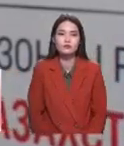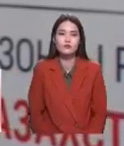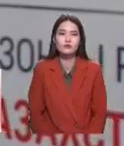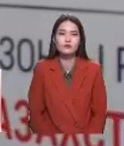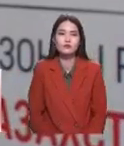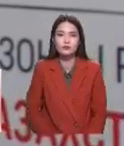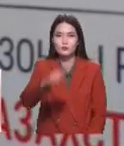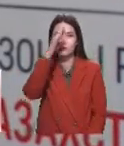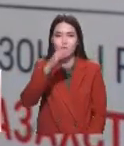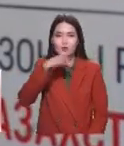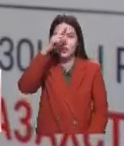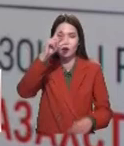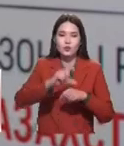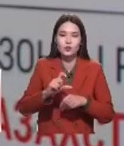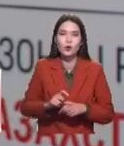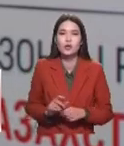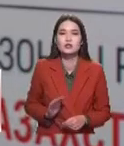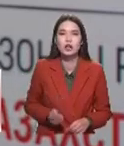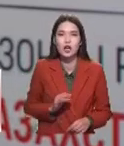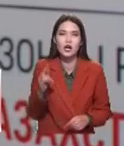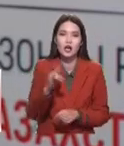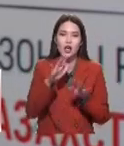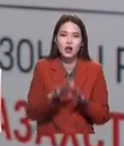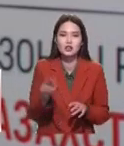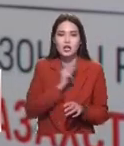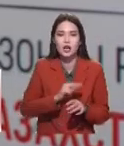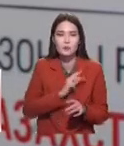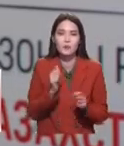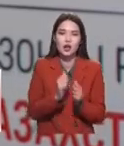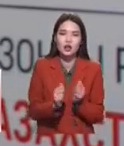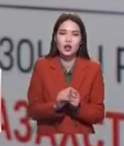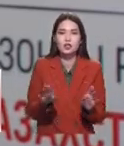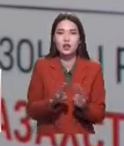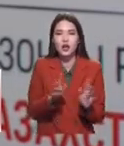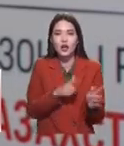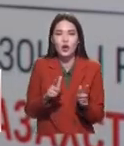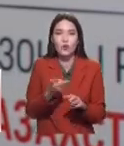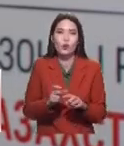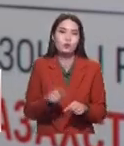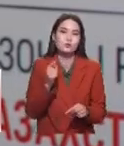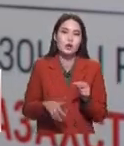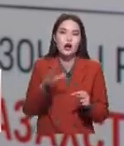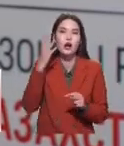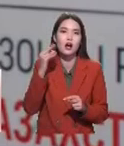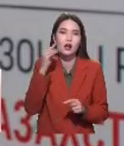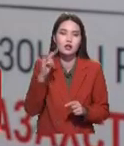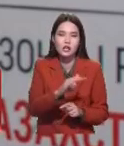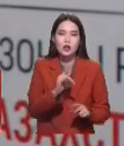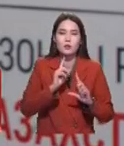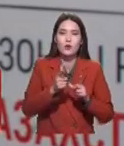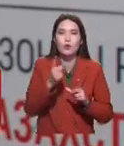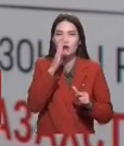Казахстанское и турецкое правительство работает очень тесно. Все вопросы по авиасообщениям решаются быстро. Аэропорт Алматы – это казахстанская